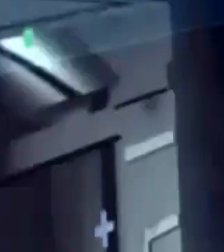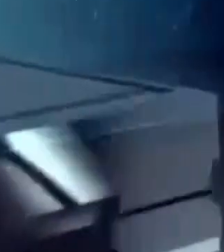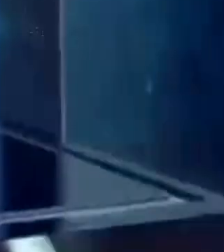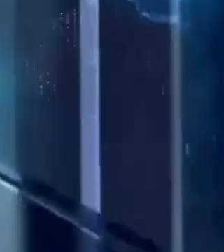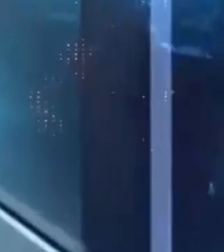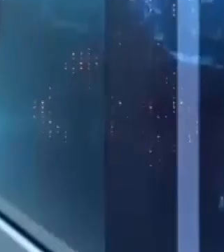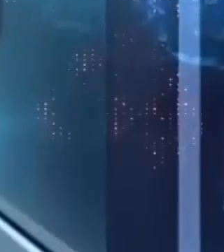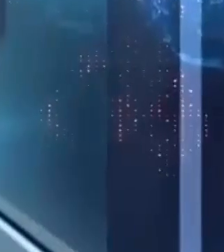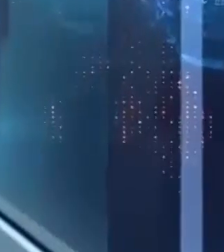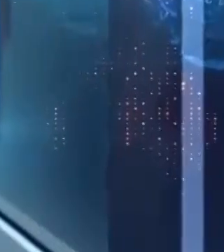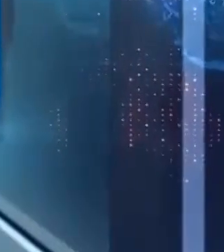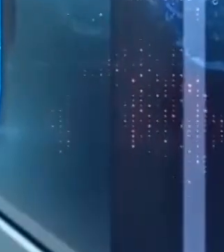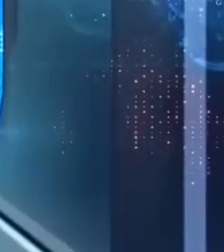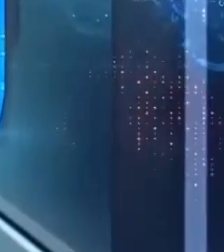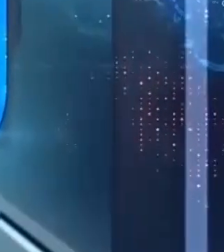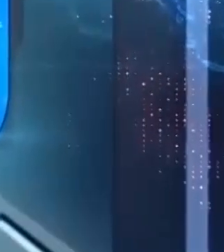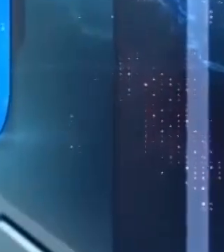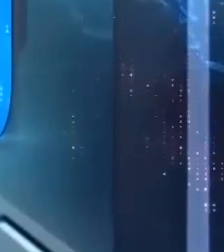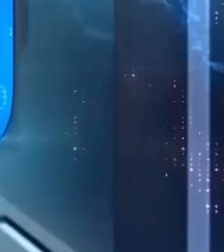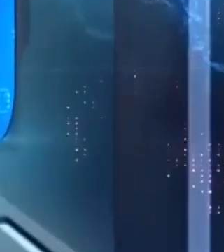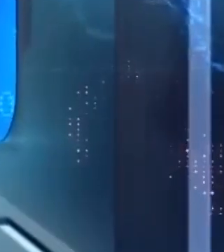Бекжан Кенчебай, телеканал ЖТСУ, Конаев.